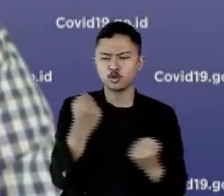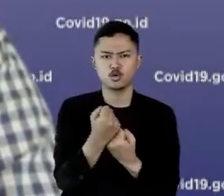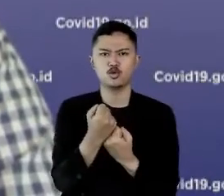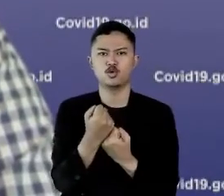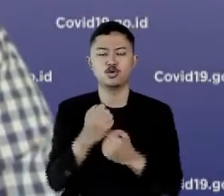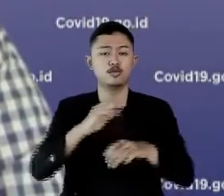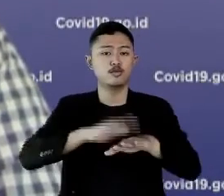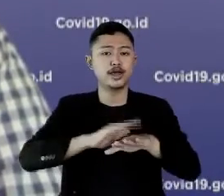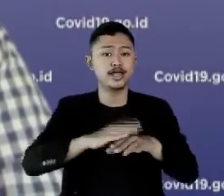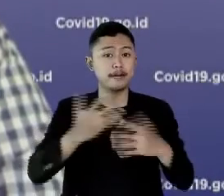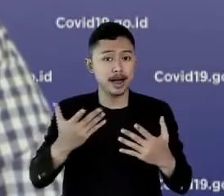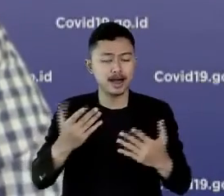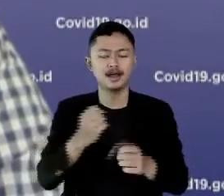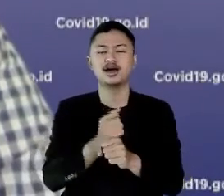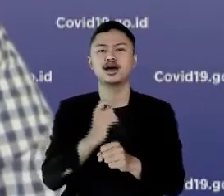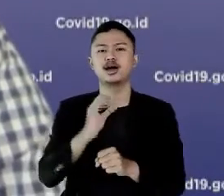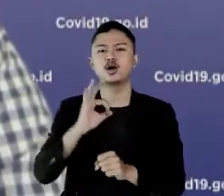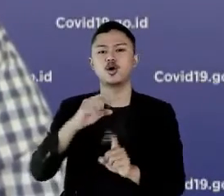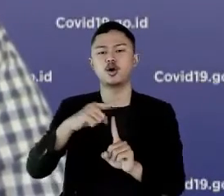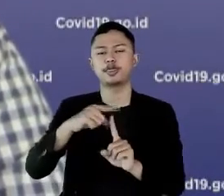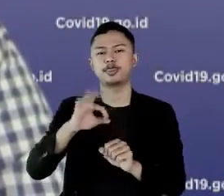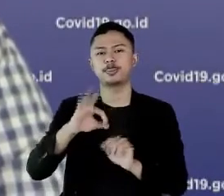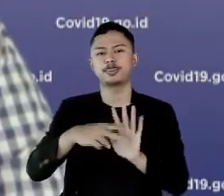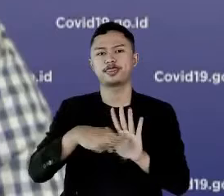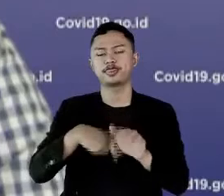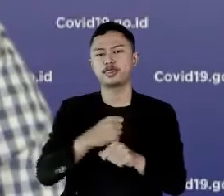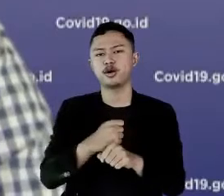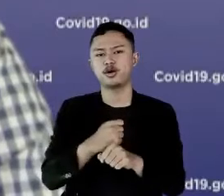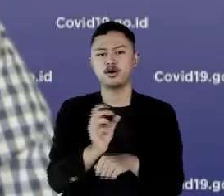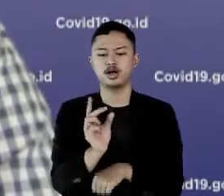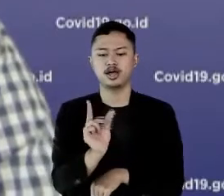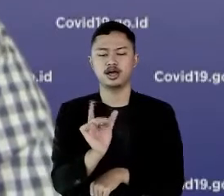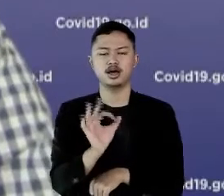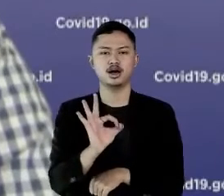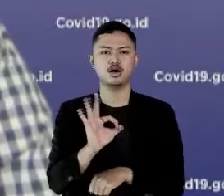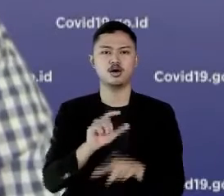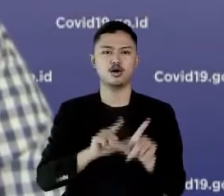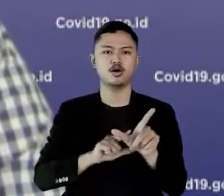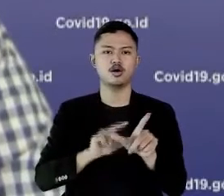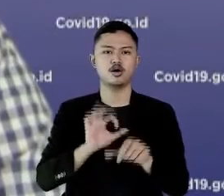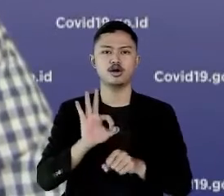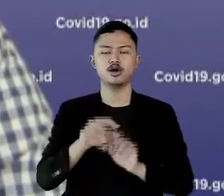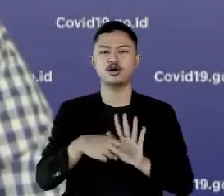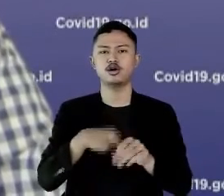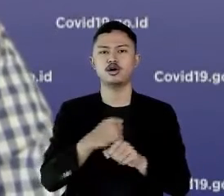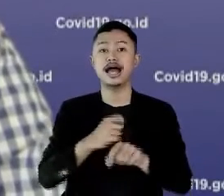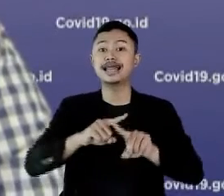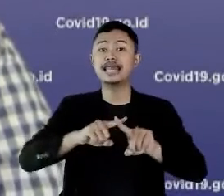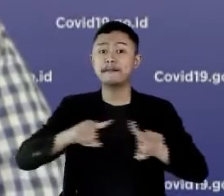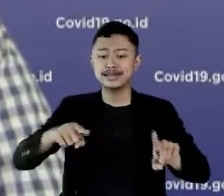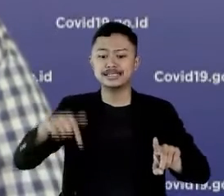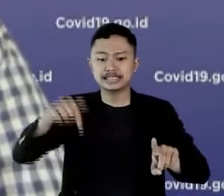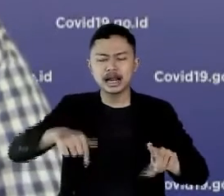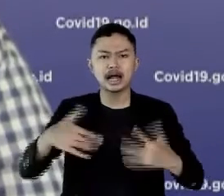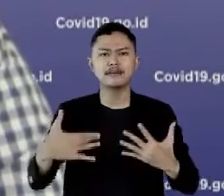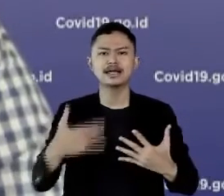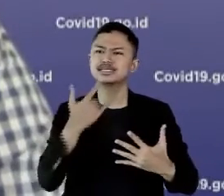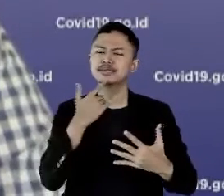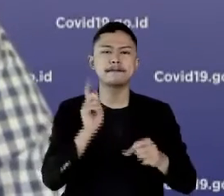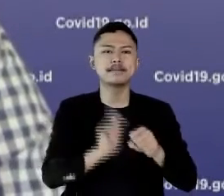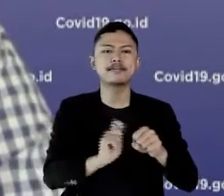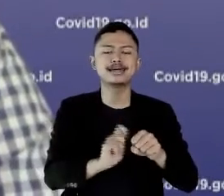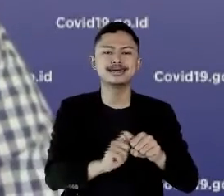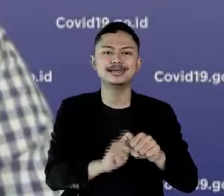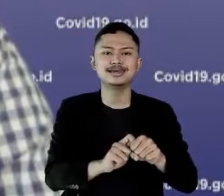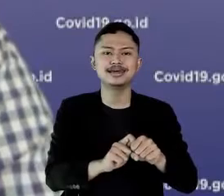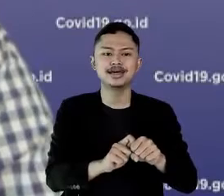kita sebut sebagai gotong royong. Nah, tinggal bagaimana ini kemudian seperti direvitalisasi, ya,